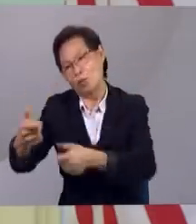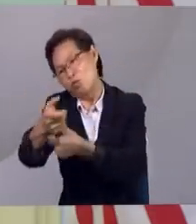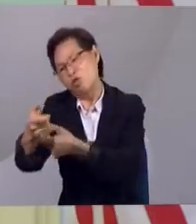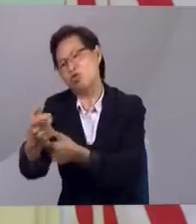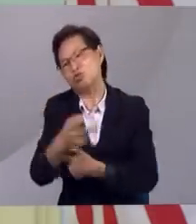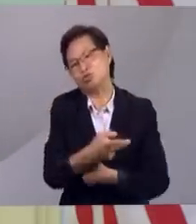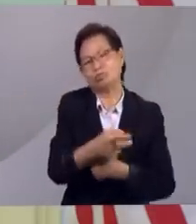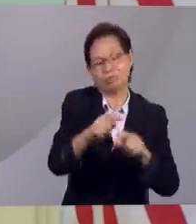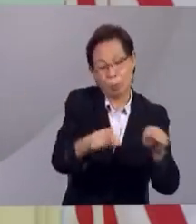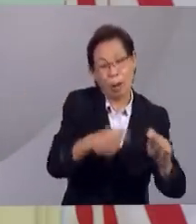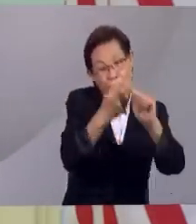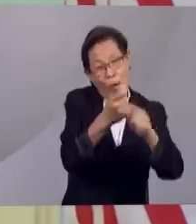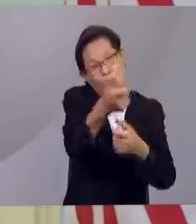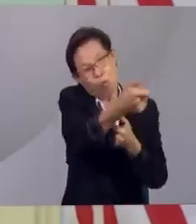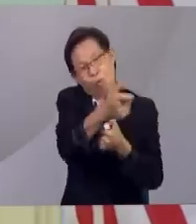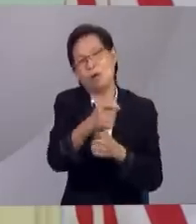Jadi